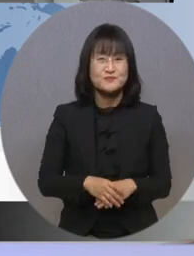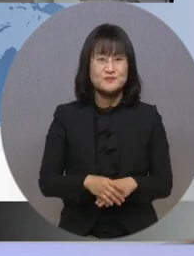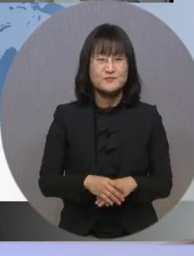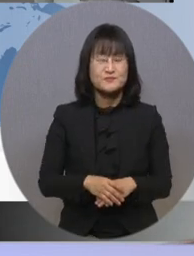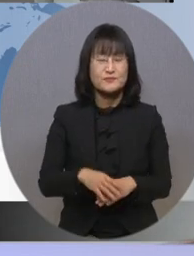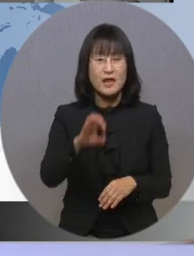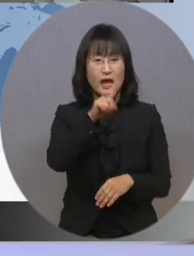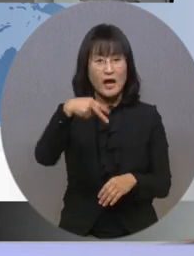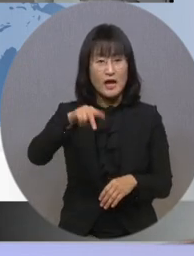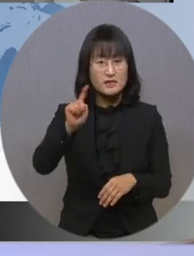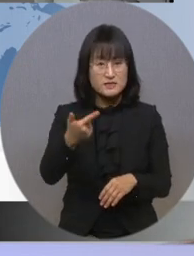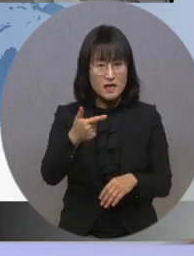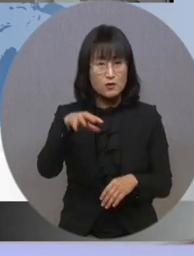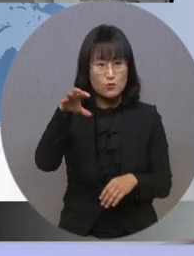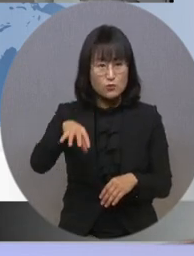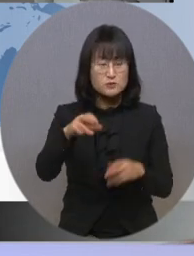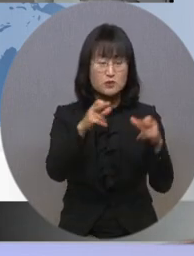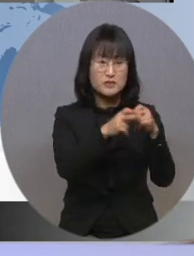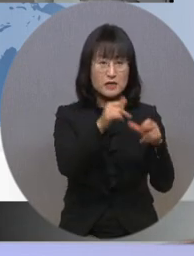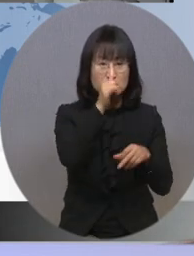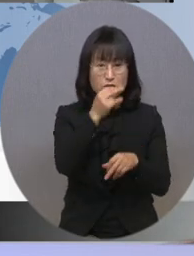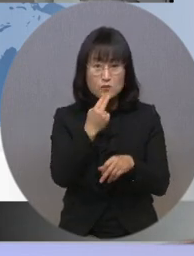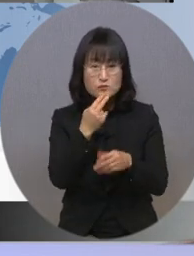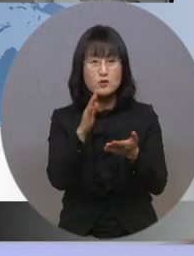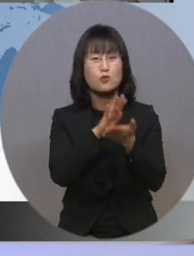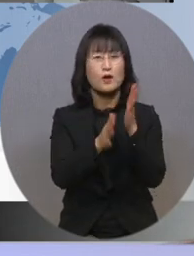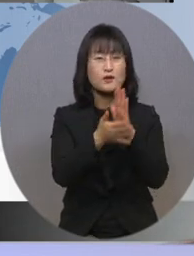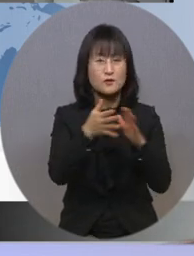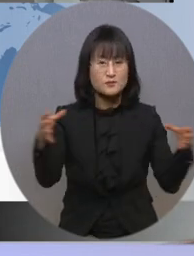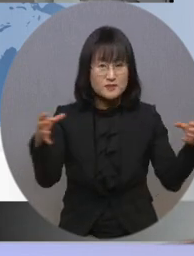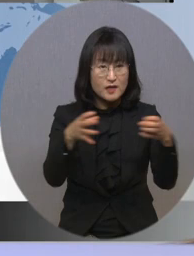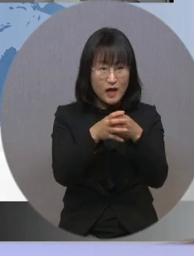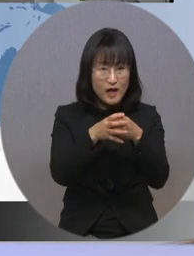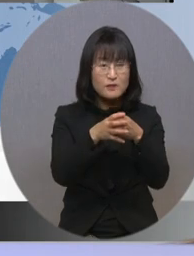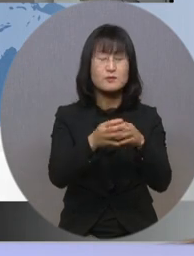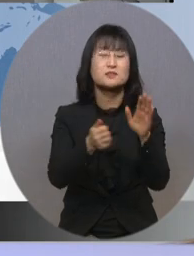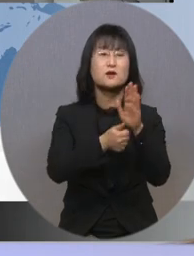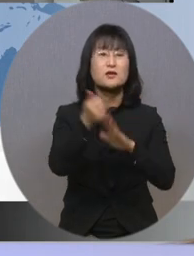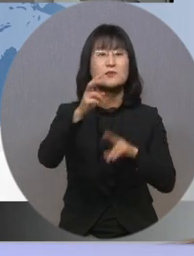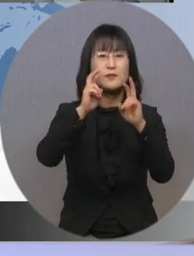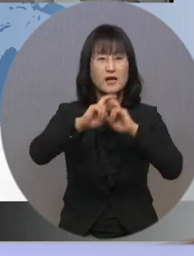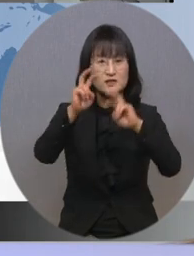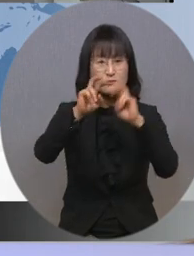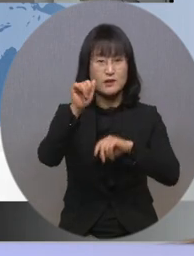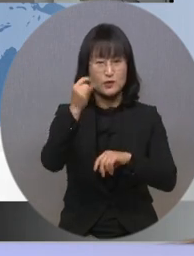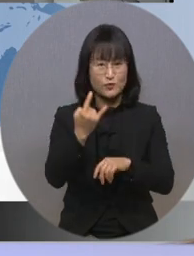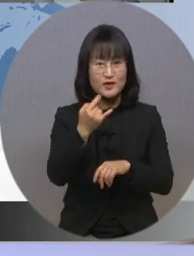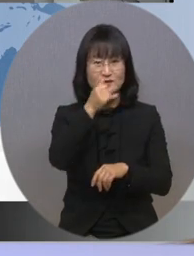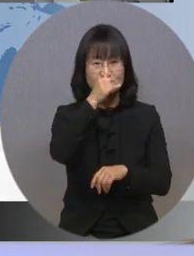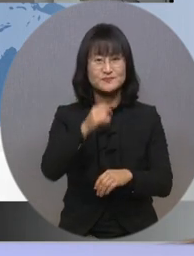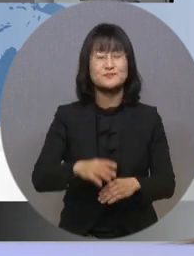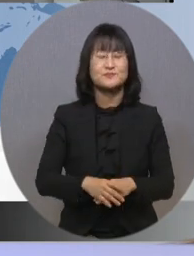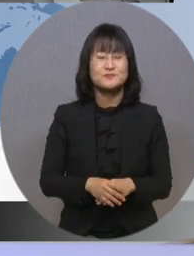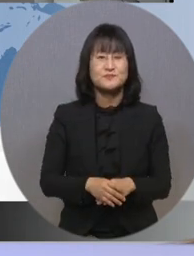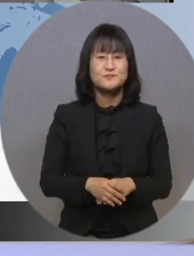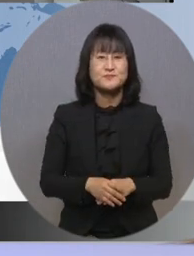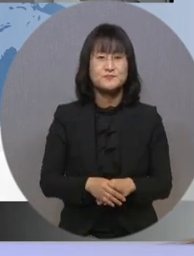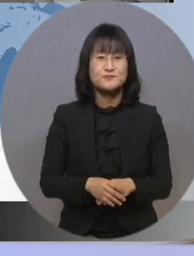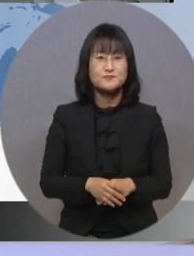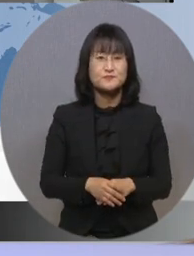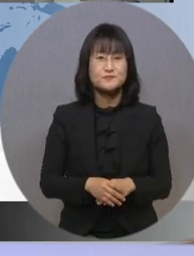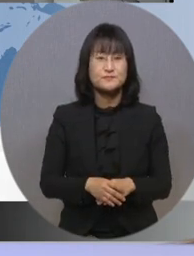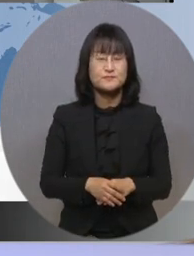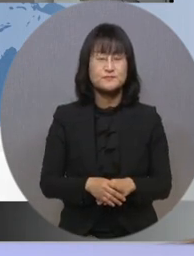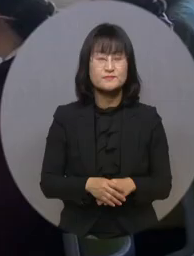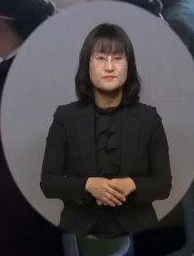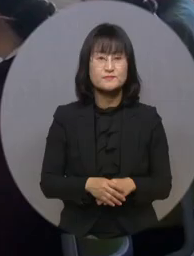충남 아산시에서 장애인과 비장애인이 함께 감동을 전하는 희망 음악회가 개최됐습니다 보도에 손수진